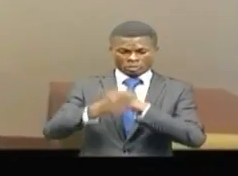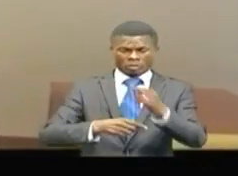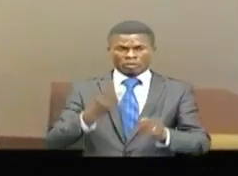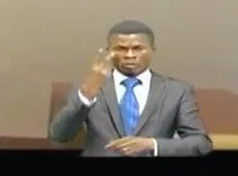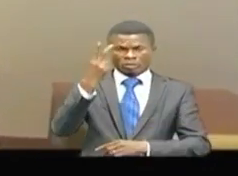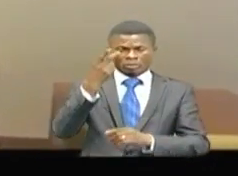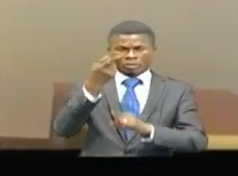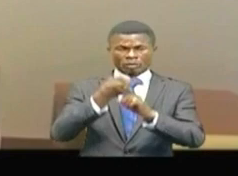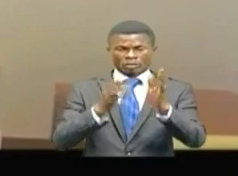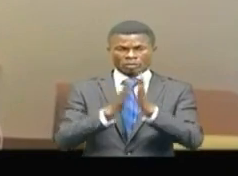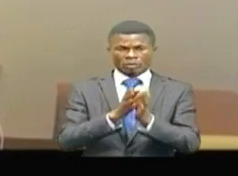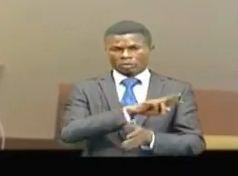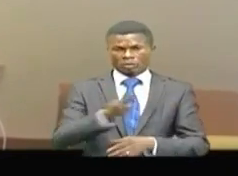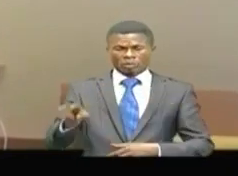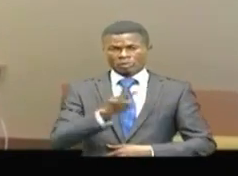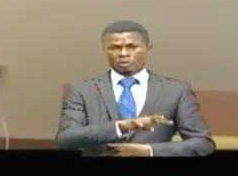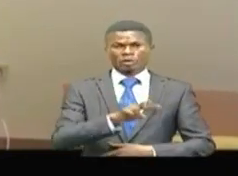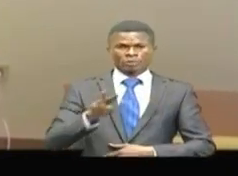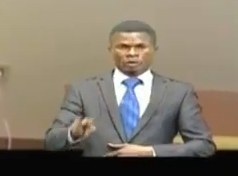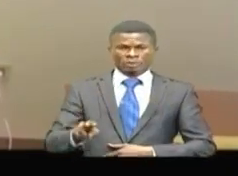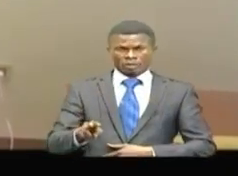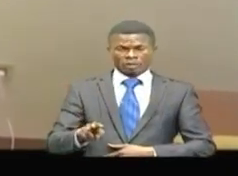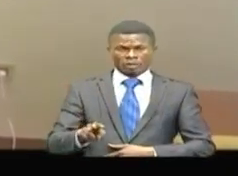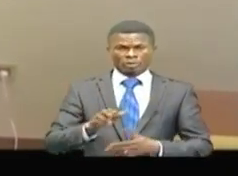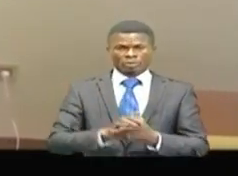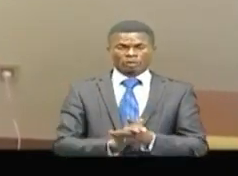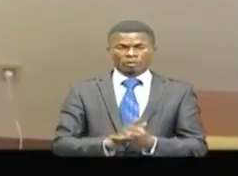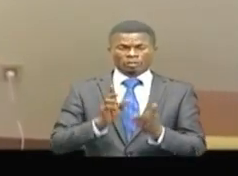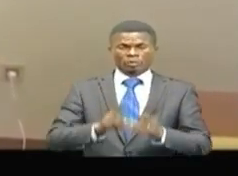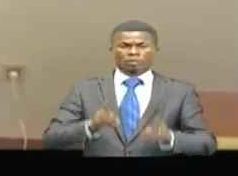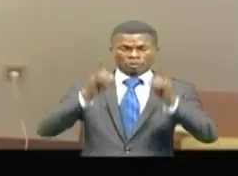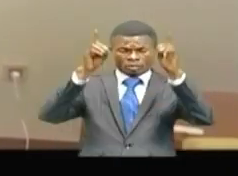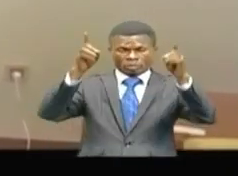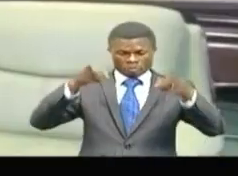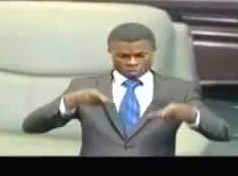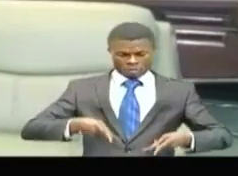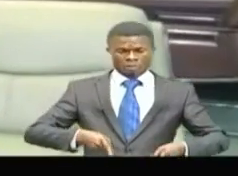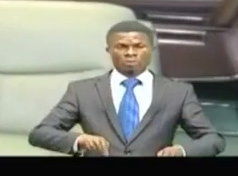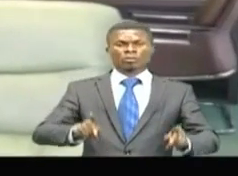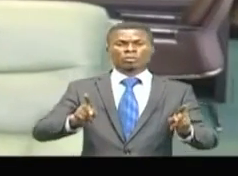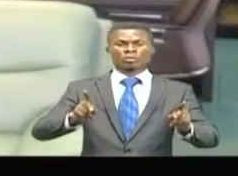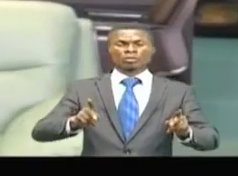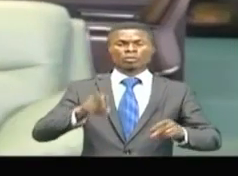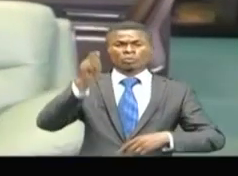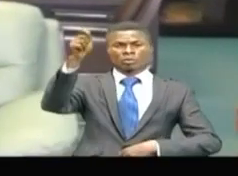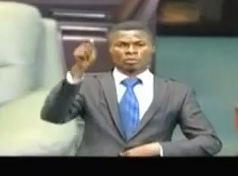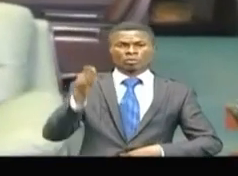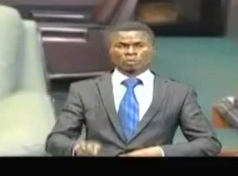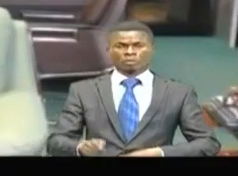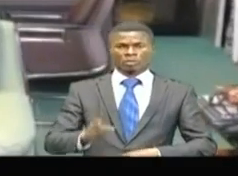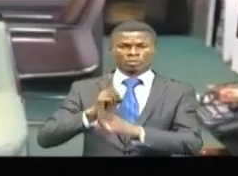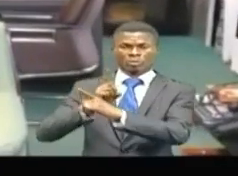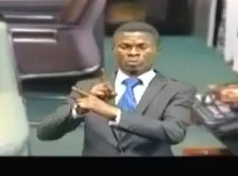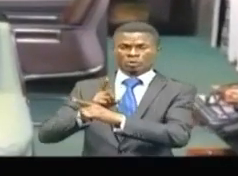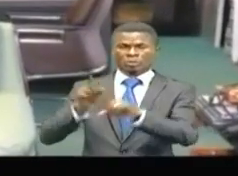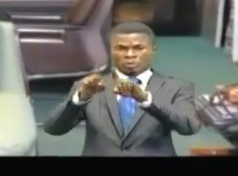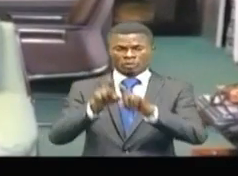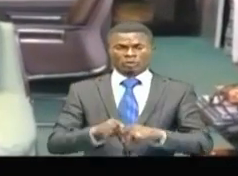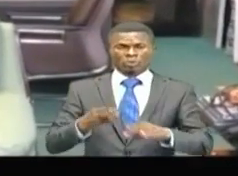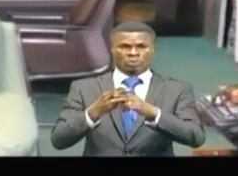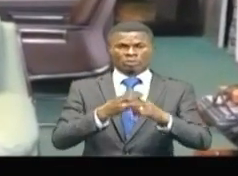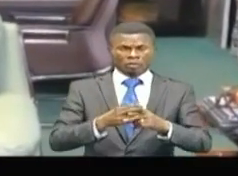2 octobre 2022. Cette prorogation permettra à nos forces armées de défense et de sécurité